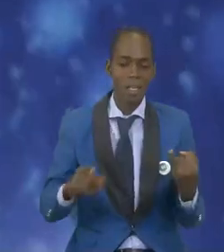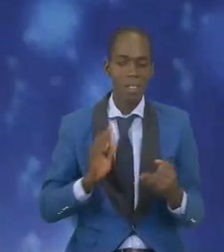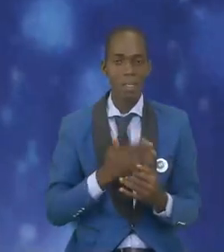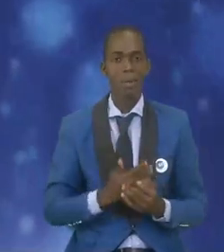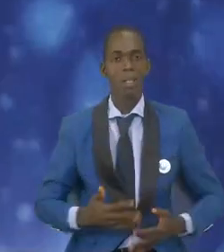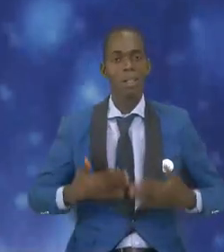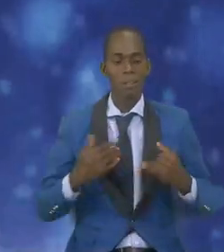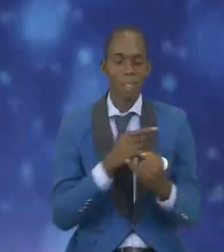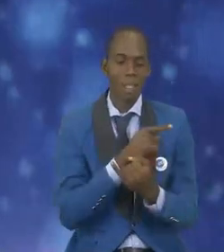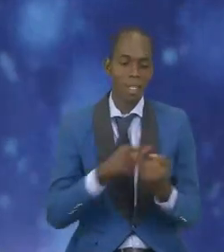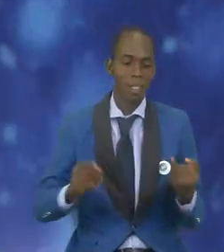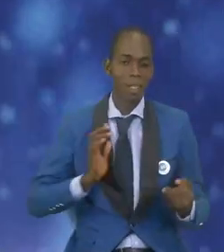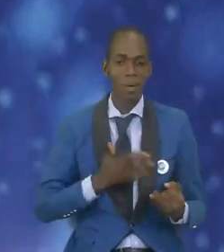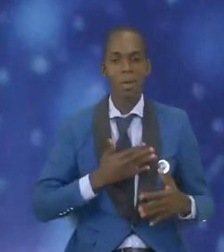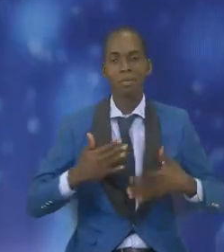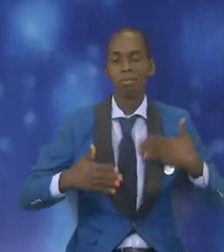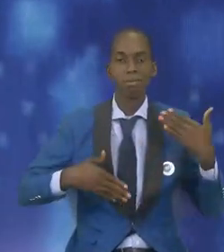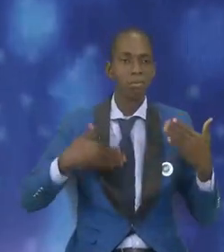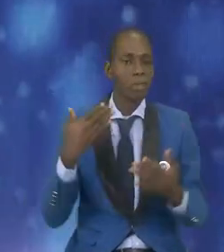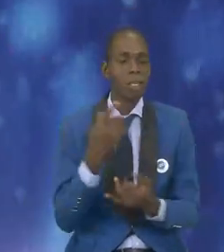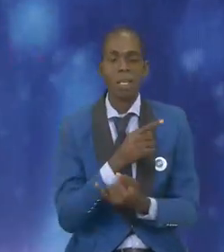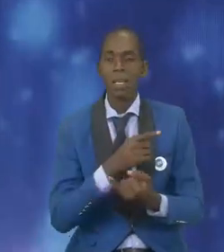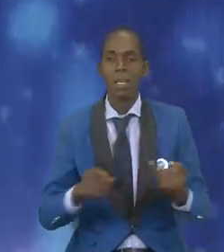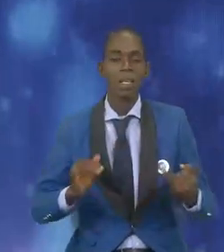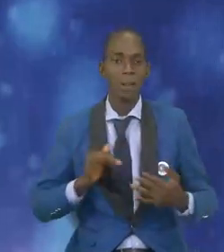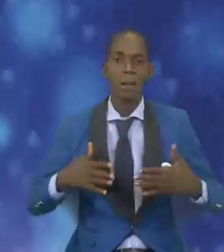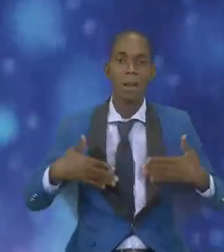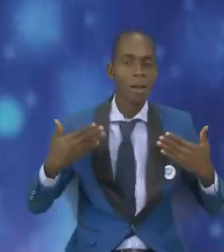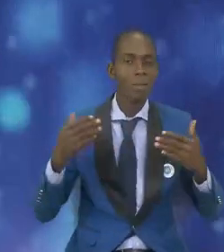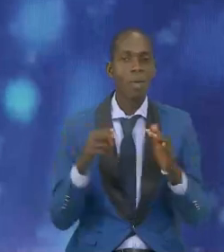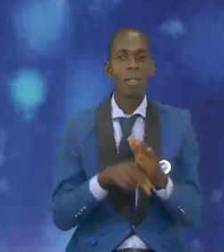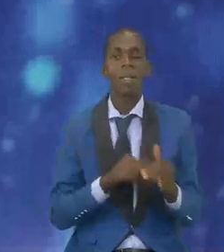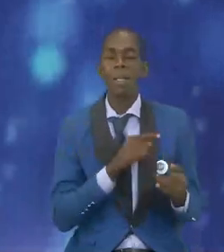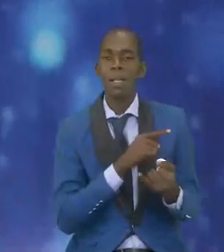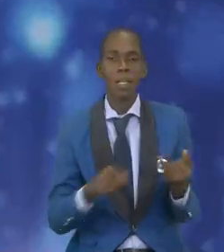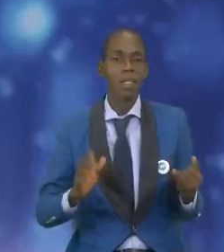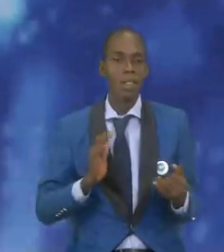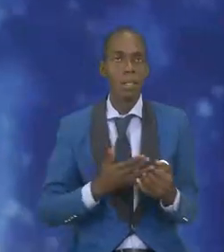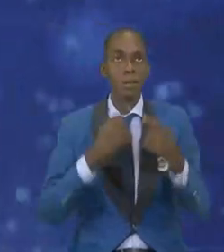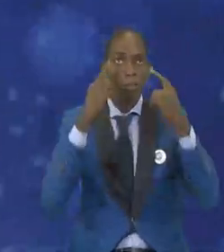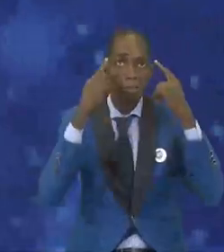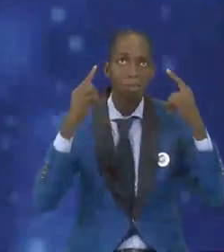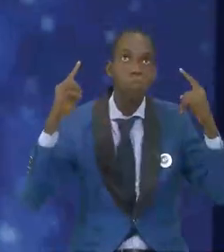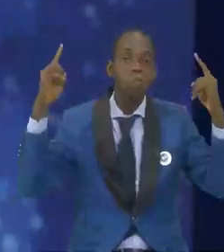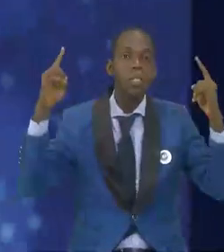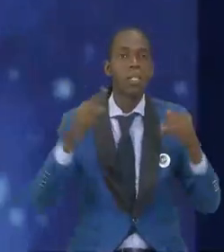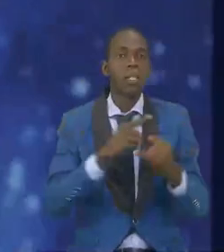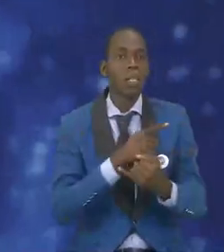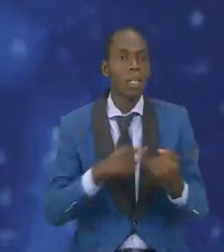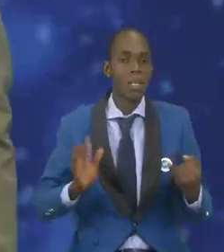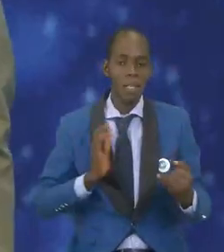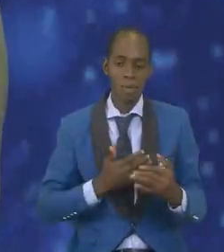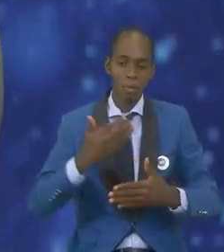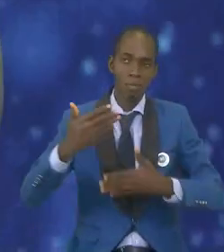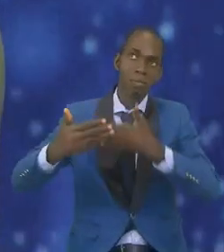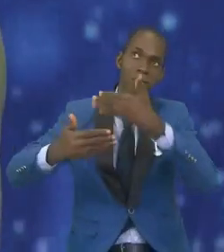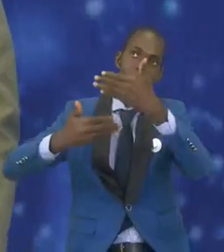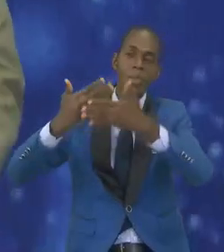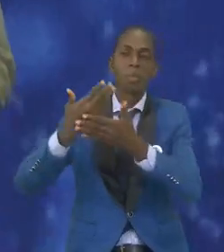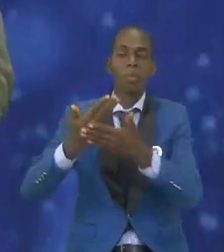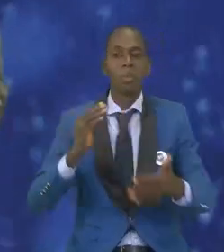pense qu'ils mettent tu peux mettre faire notre vie il peut mettre fin à notre joie il pense qu'il peut mettre faire notre bonheur qui peut mettre